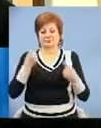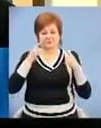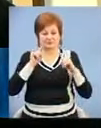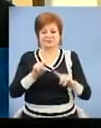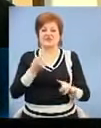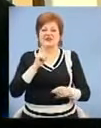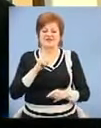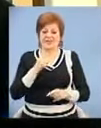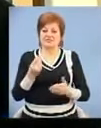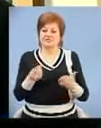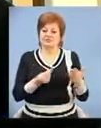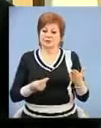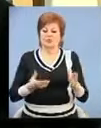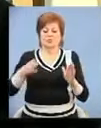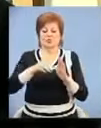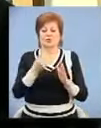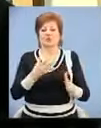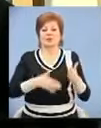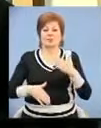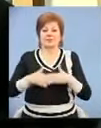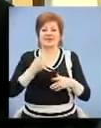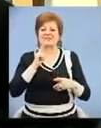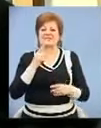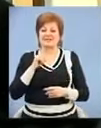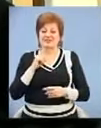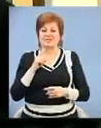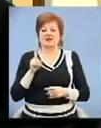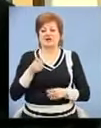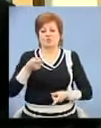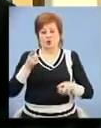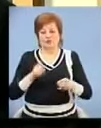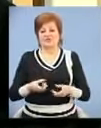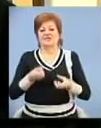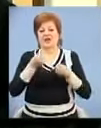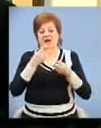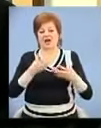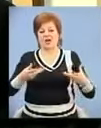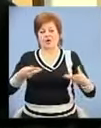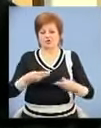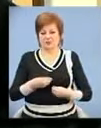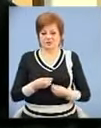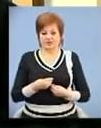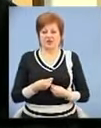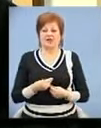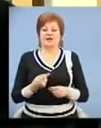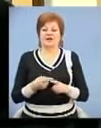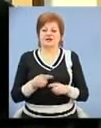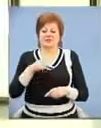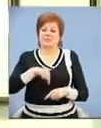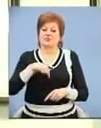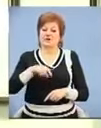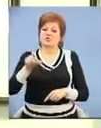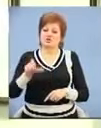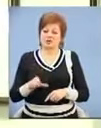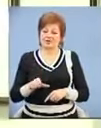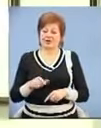колоритні твори, і в них приємні дуже кольори, які справляють дійсно таке гарне позитивне враження на психології